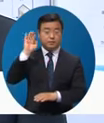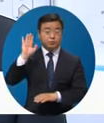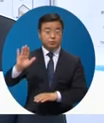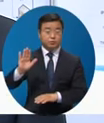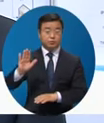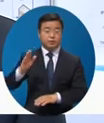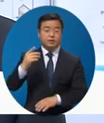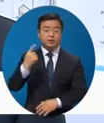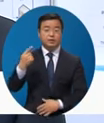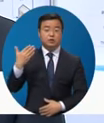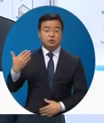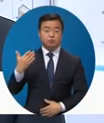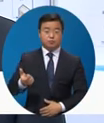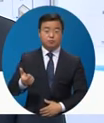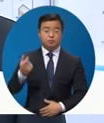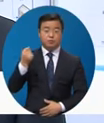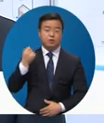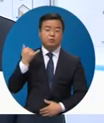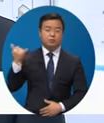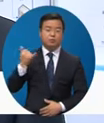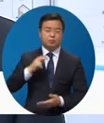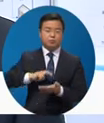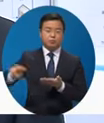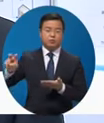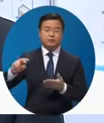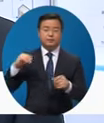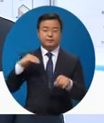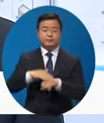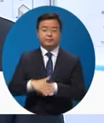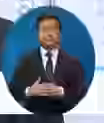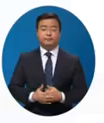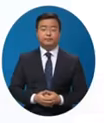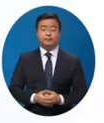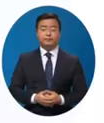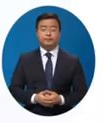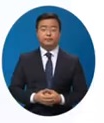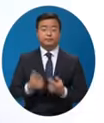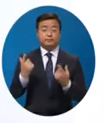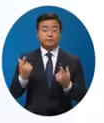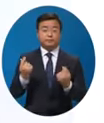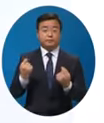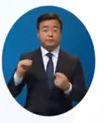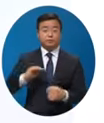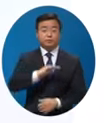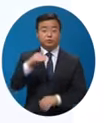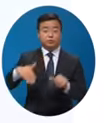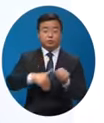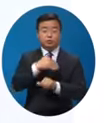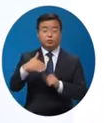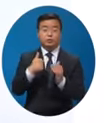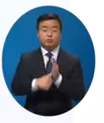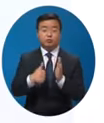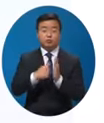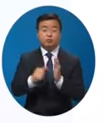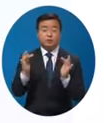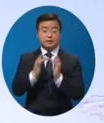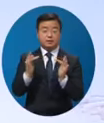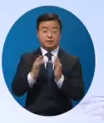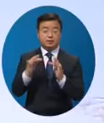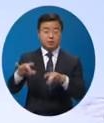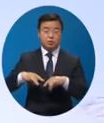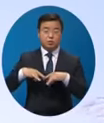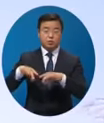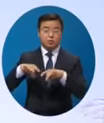그 잠시 후에 119로 바로 전송되는 그런 시스템입니다. 이렇게 우리 주변의 물건과 인터넷 통신